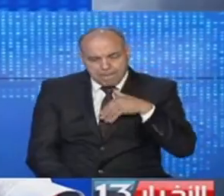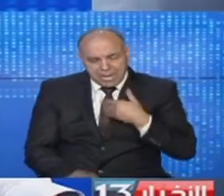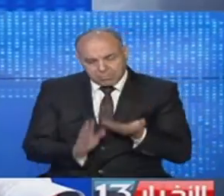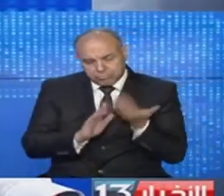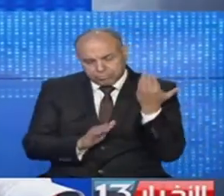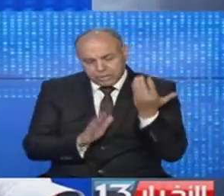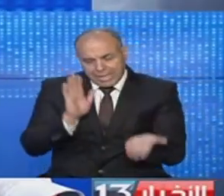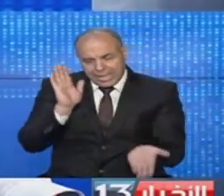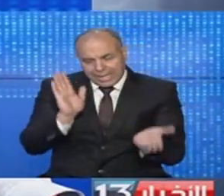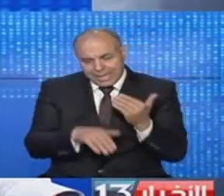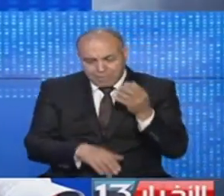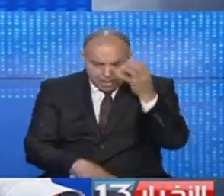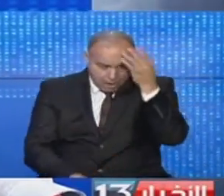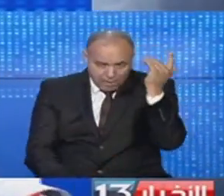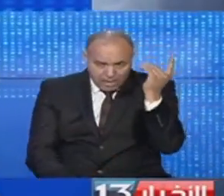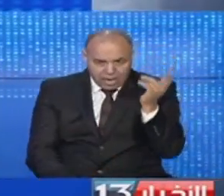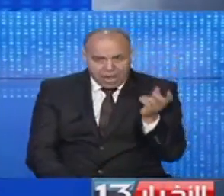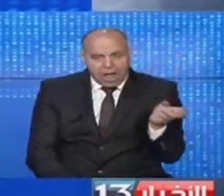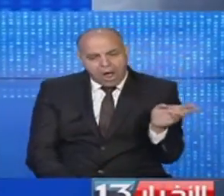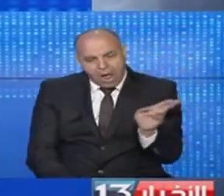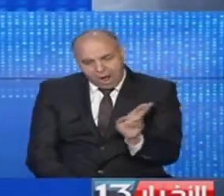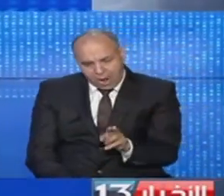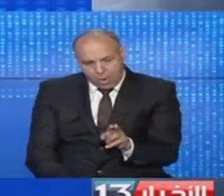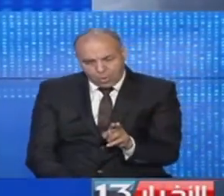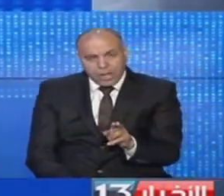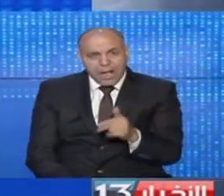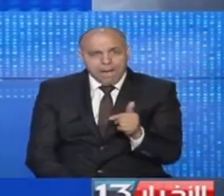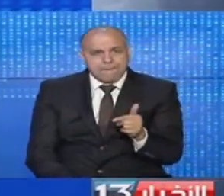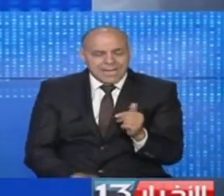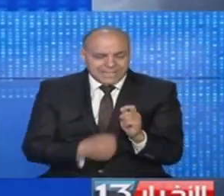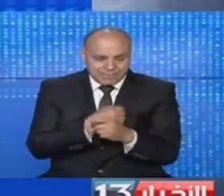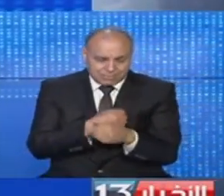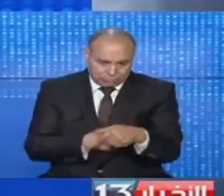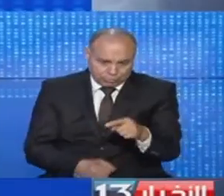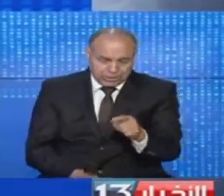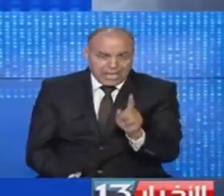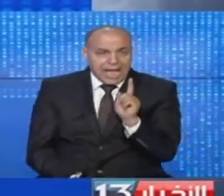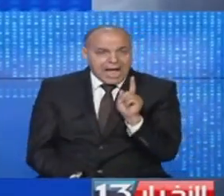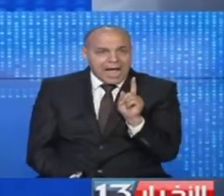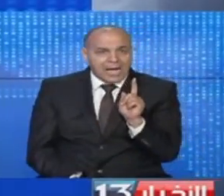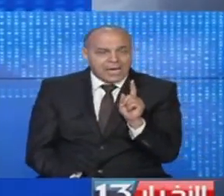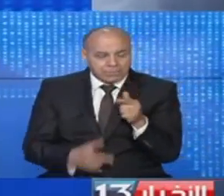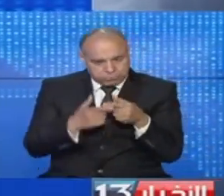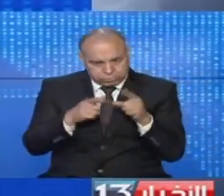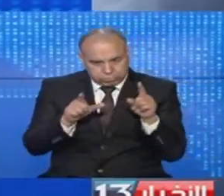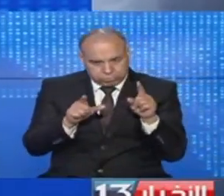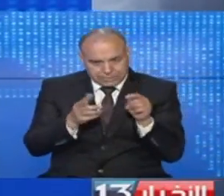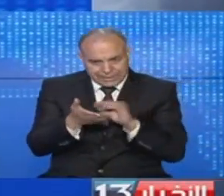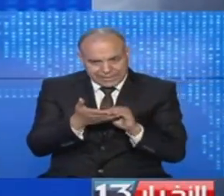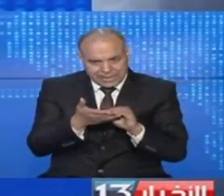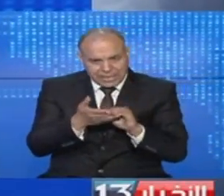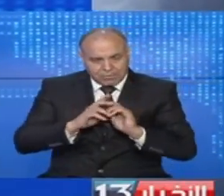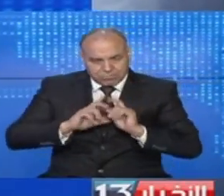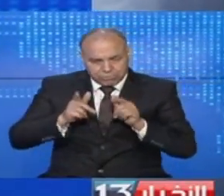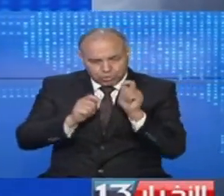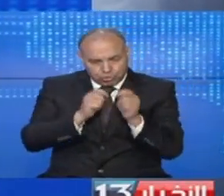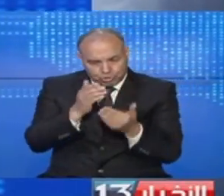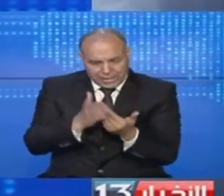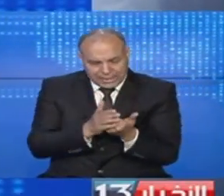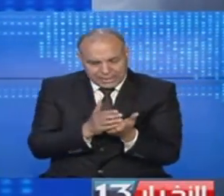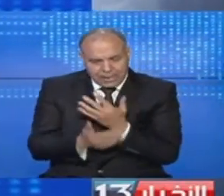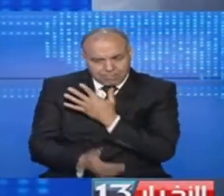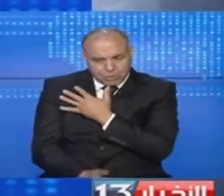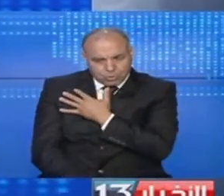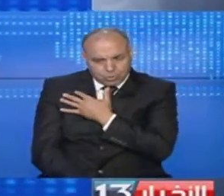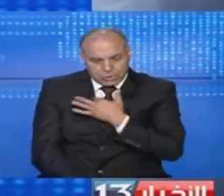بعد انقلاب أوت الماضي لكنه أعادها بعد أسابيع قليلة عقب الإعلان عن إدارة انتقالية جديدة